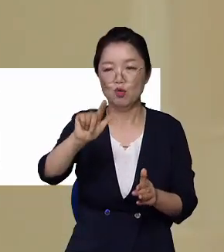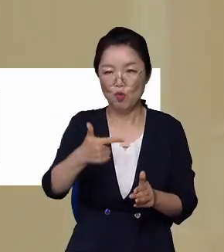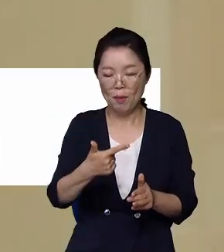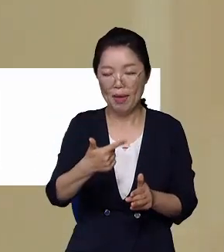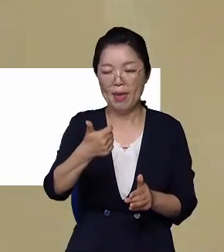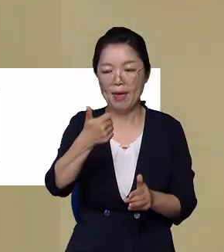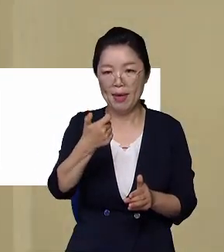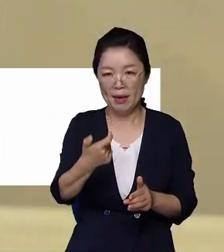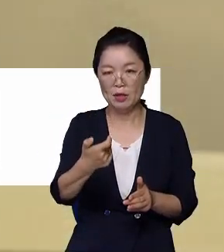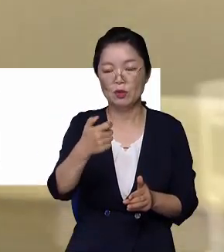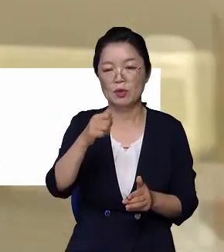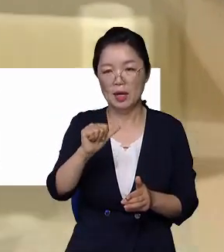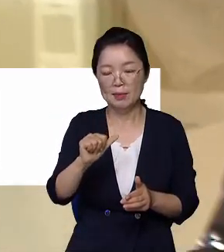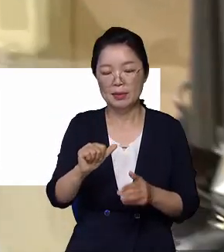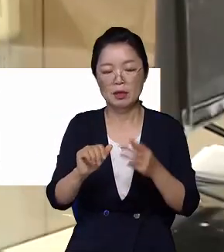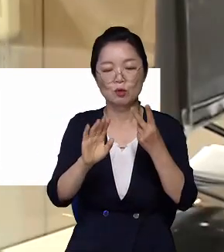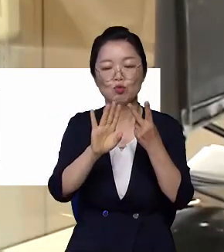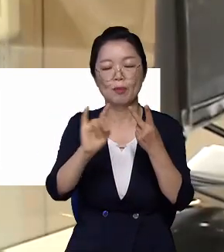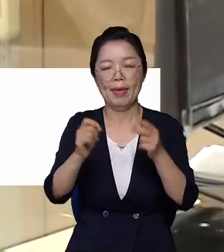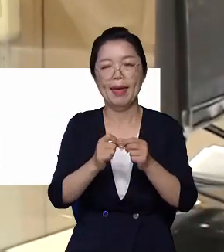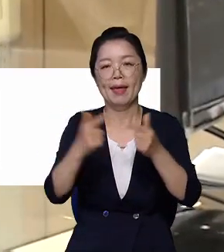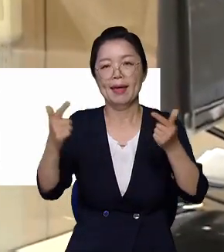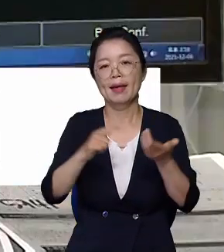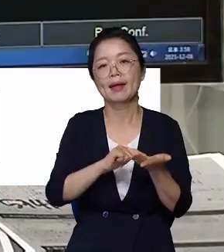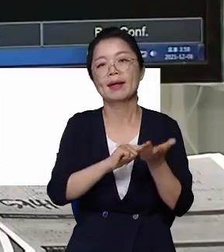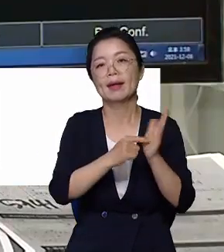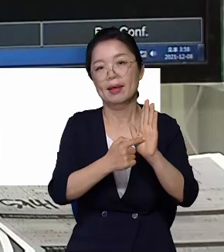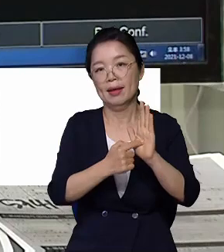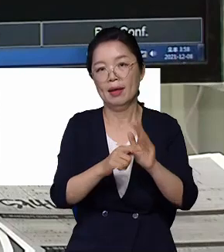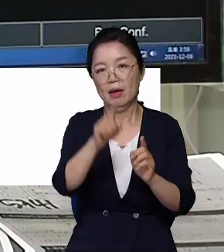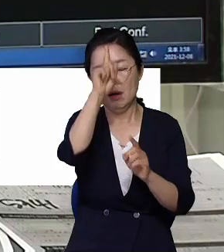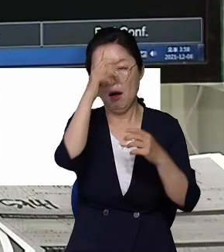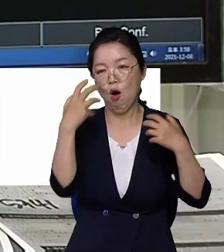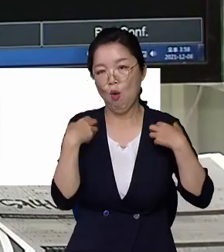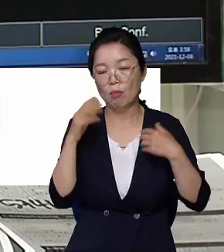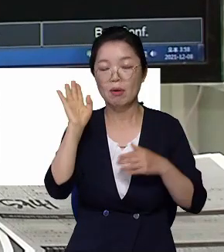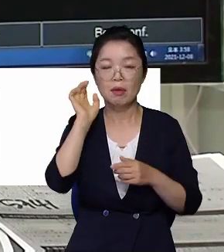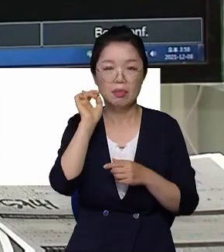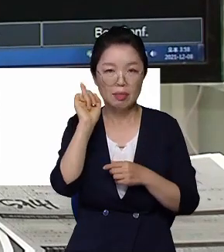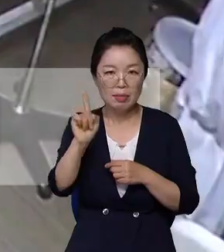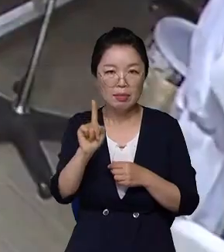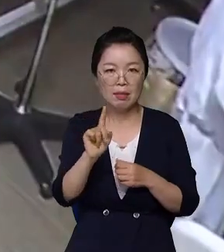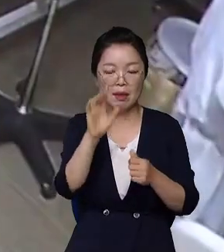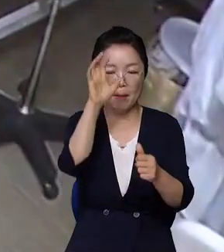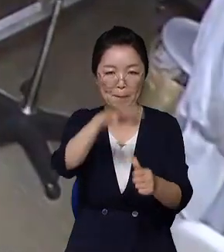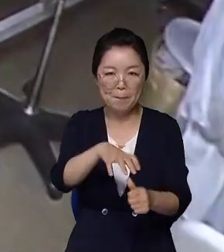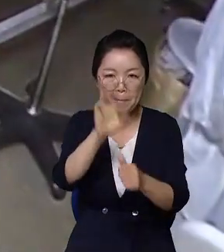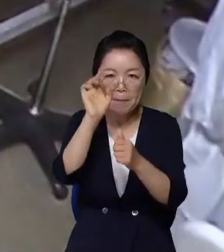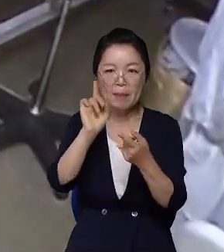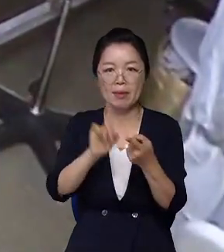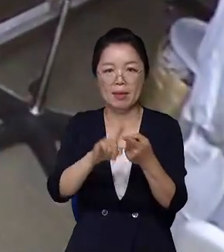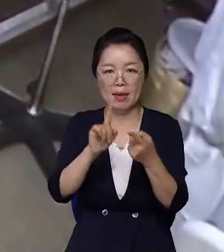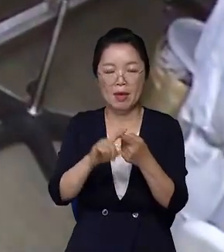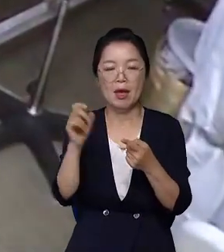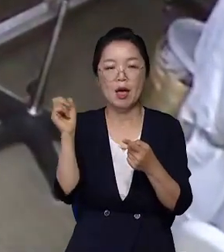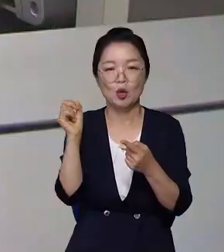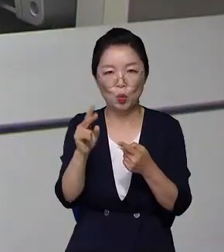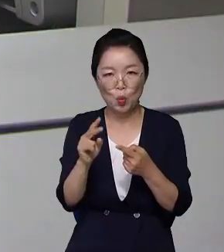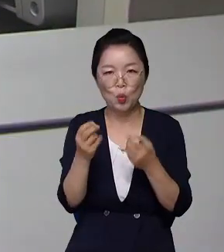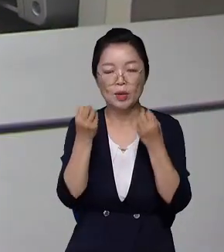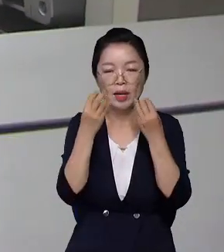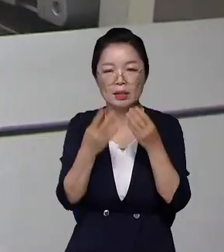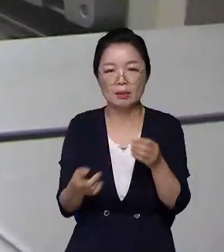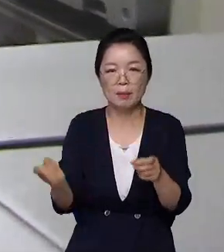비해 2배 이상 늘어난 수치입니다. 정부는 내일 확진자 격리 의무 해제 여부와 하절기 재유행